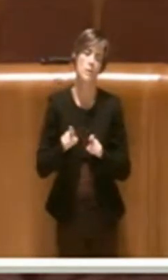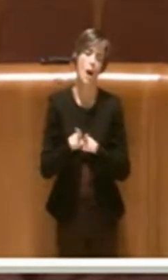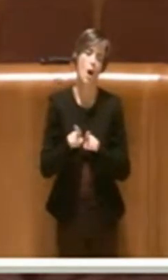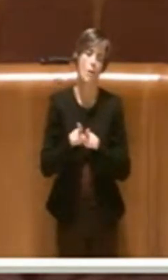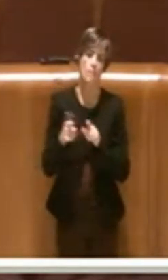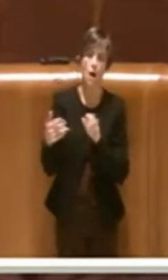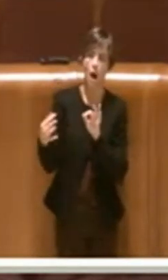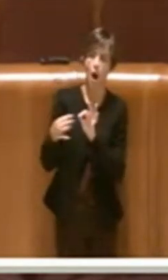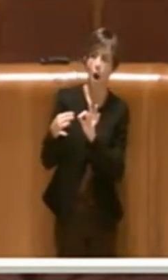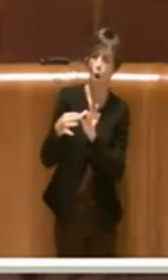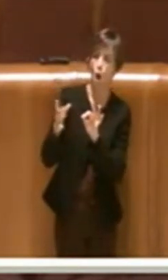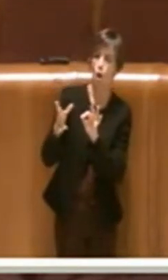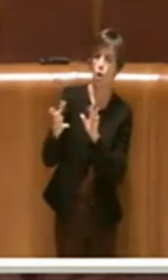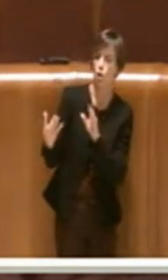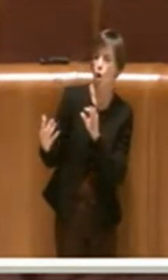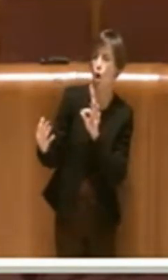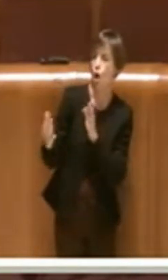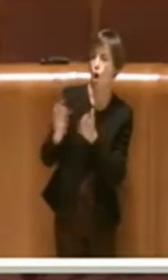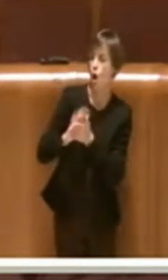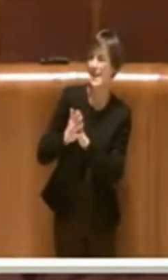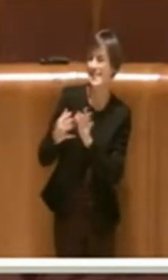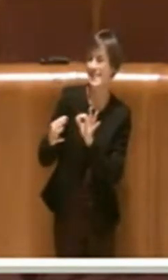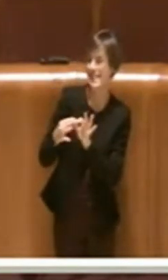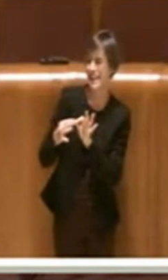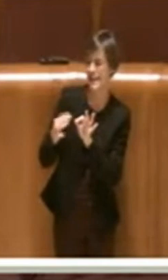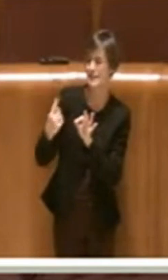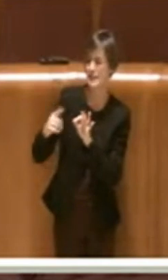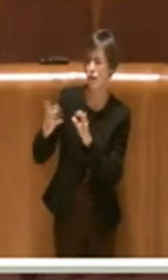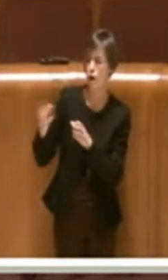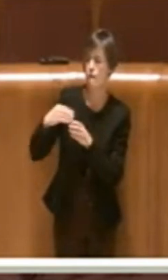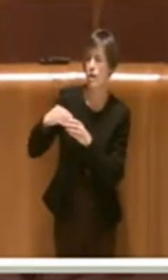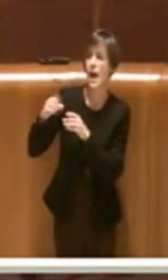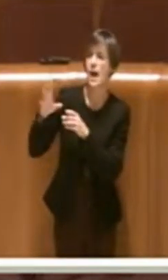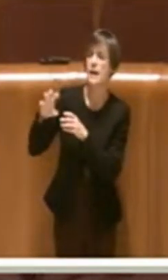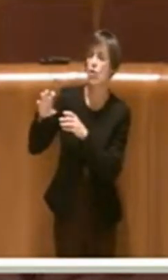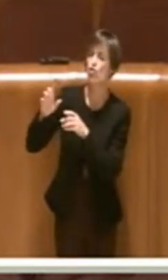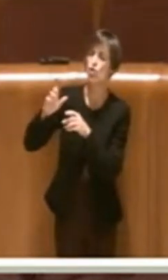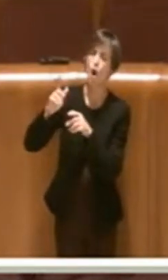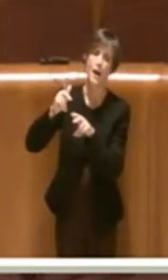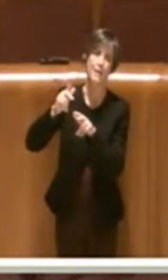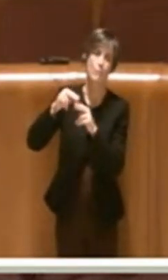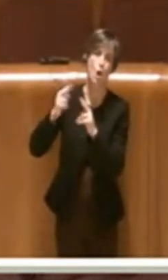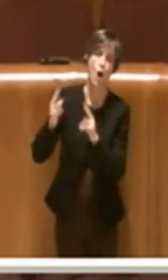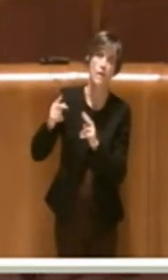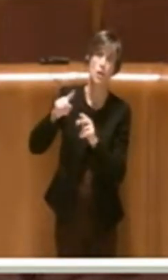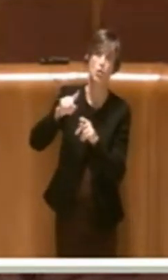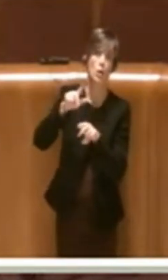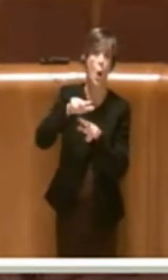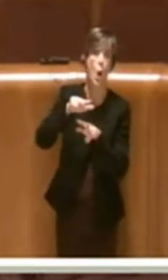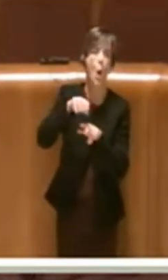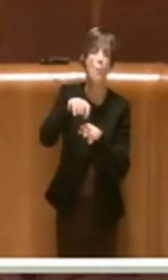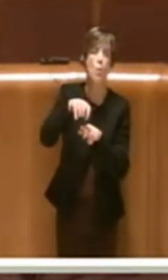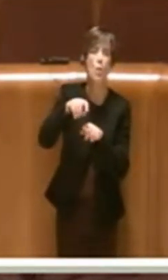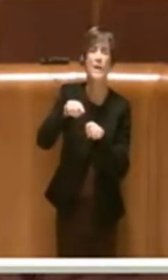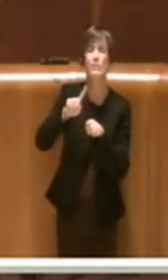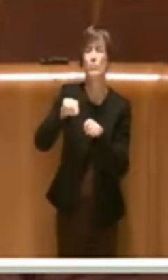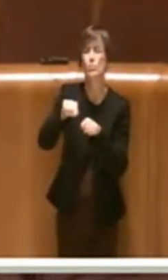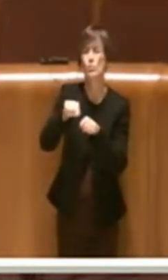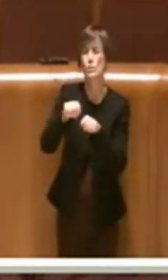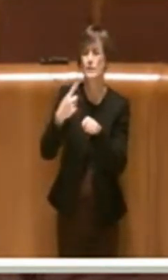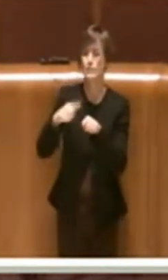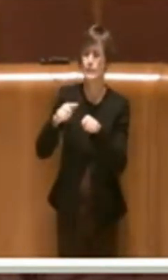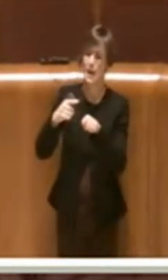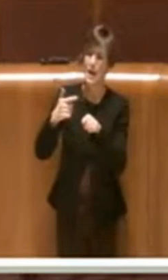altri enti coinvolgendo regioni province e comuni per individuare il patrimonio anche di questi enti e delle società